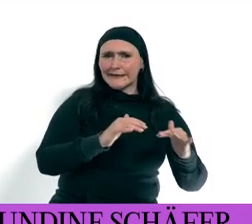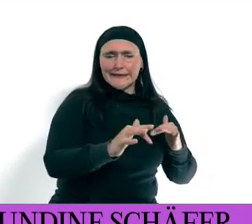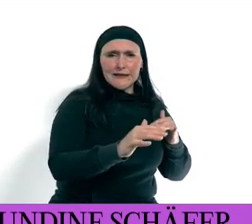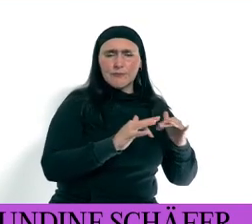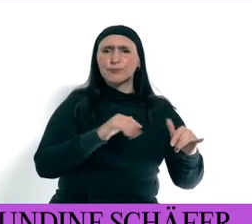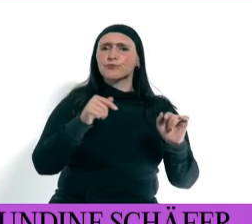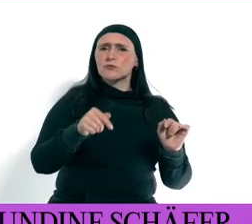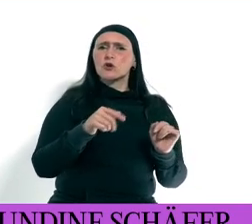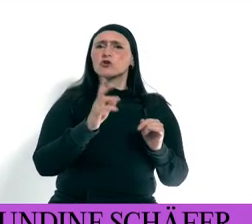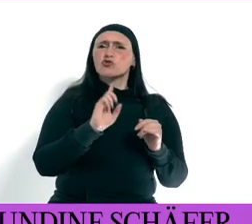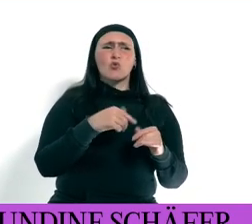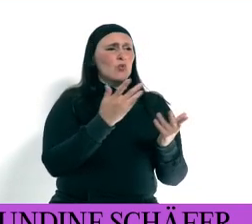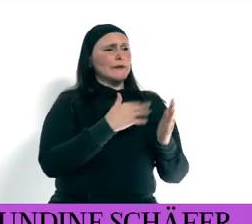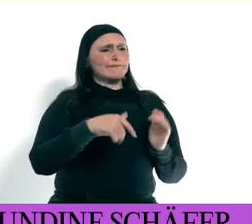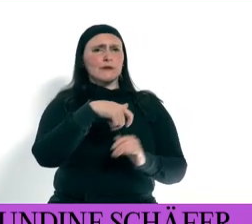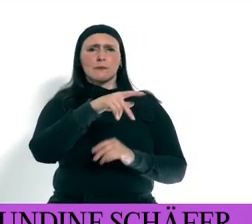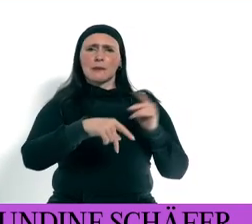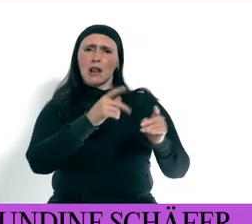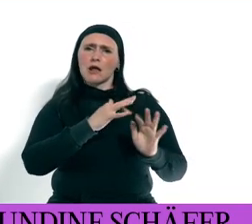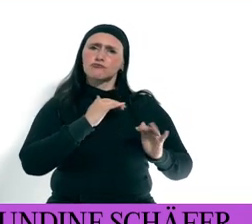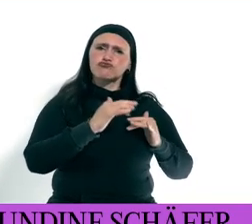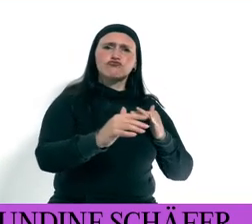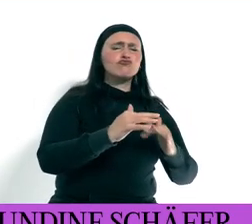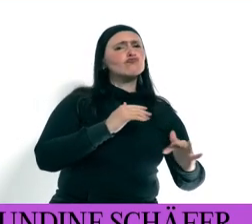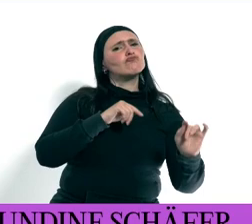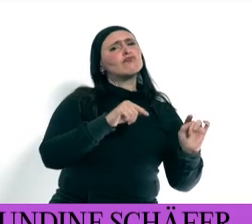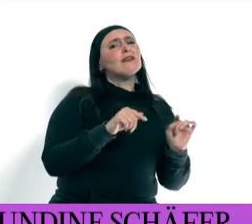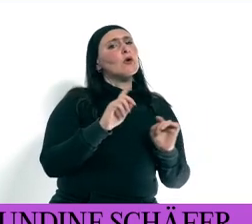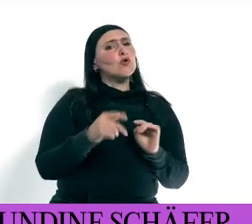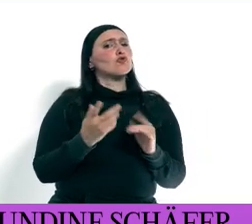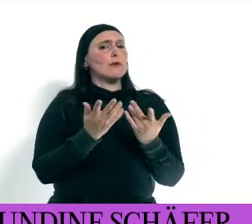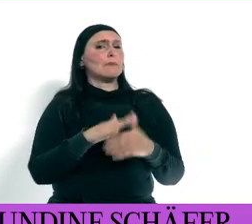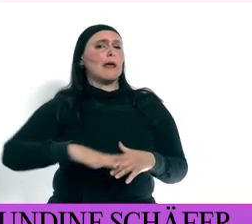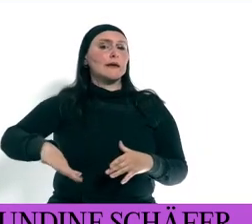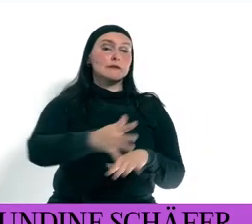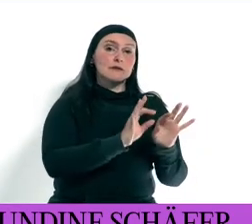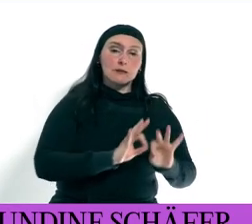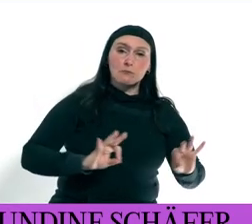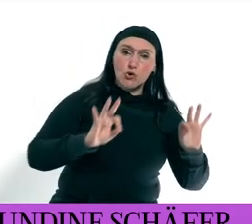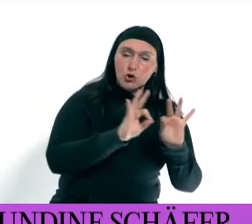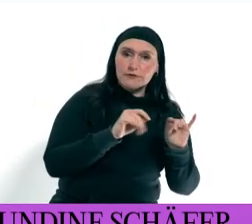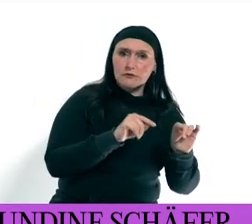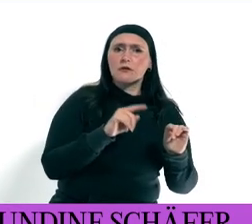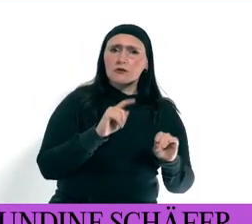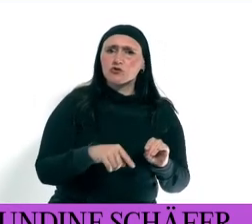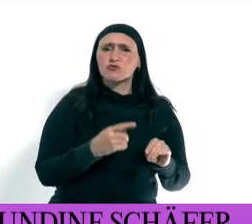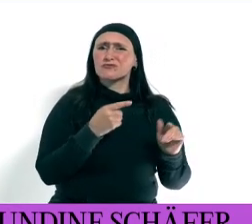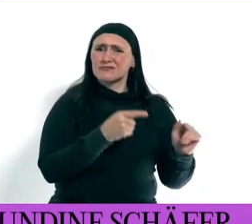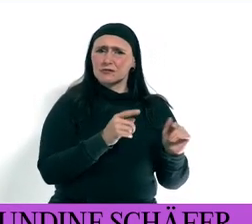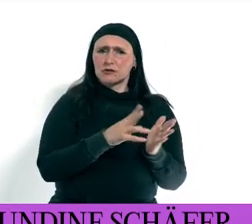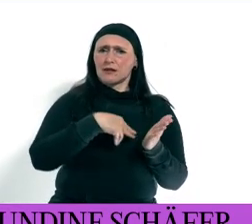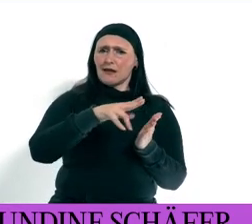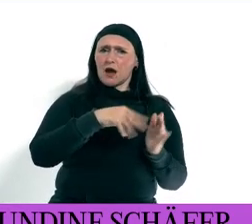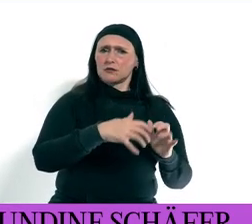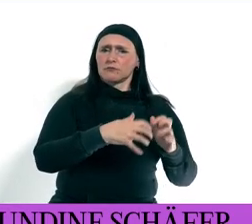Einkaufszentrum verortet, sozusagen im Zentrum der Aktivitäten. Das ist ein wichtiger Ort.